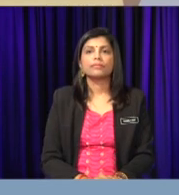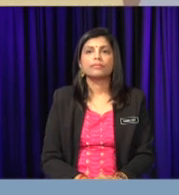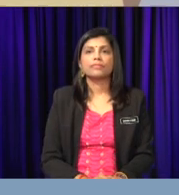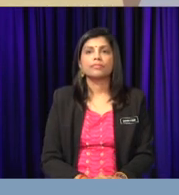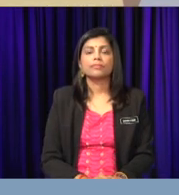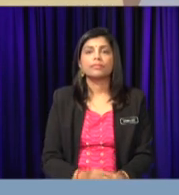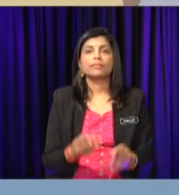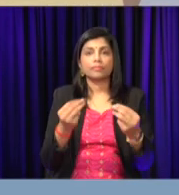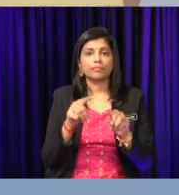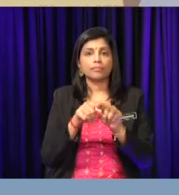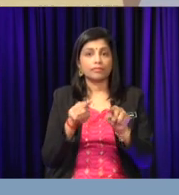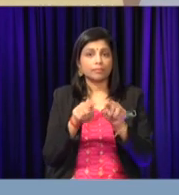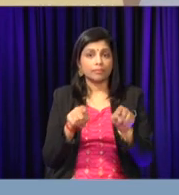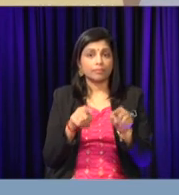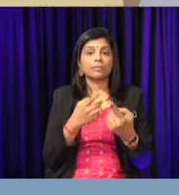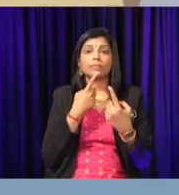guys